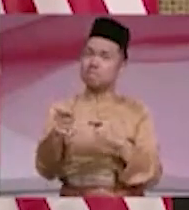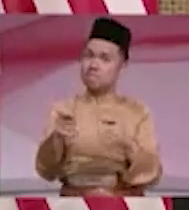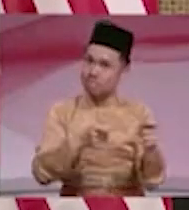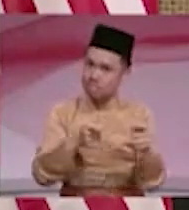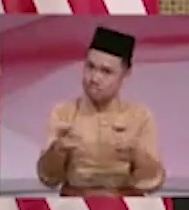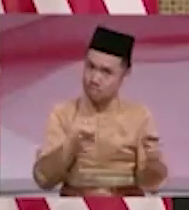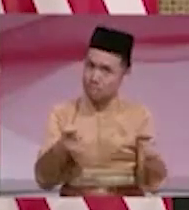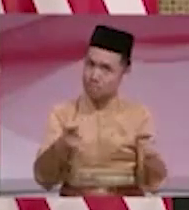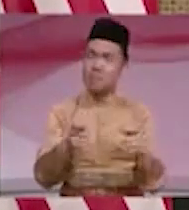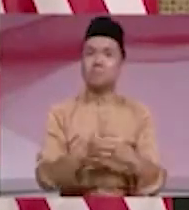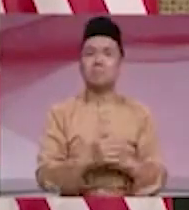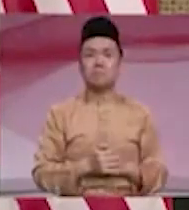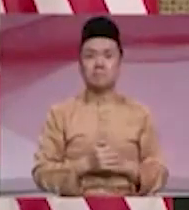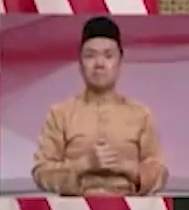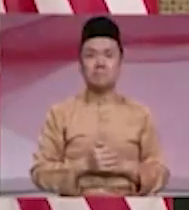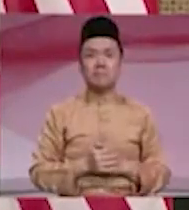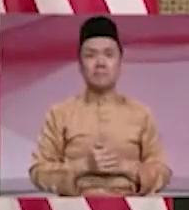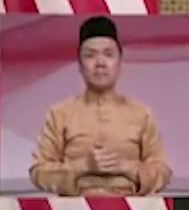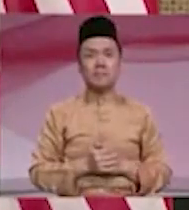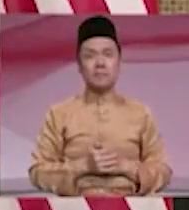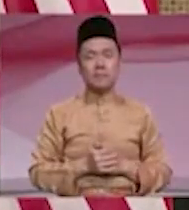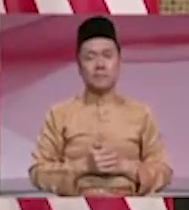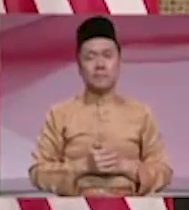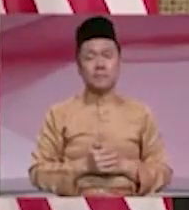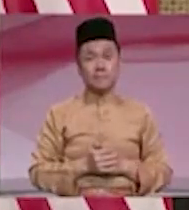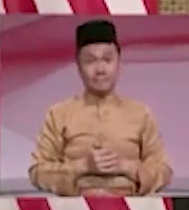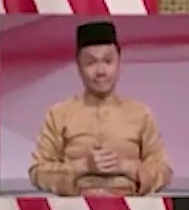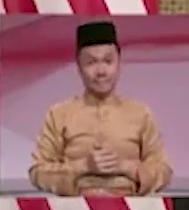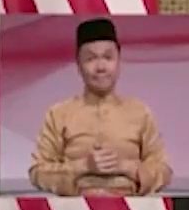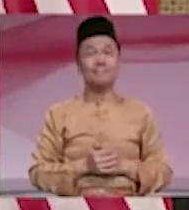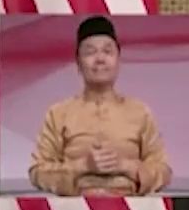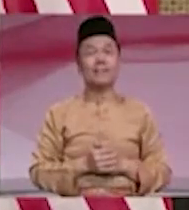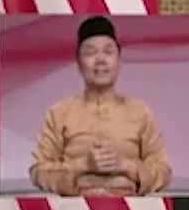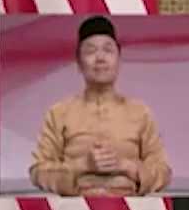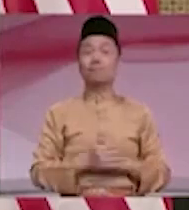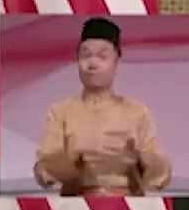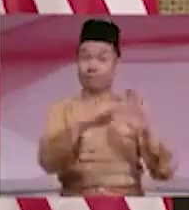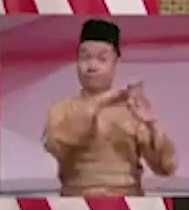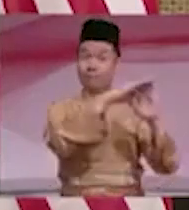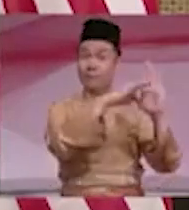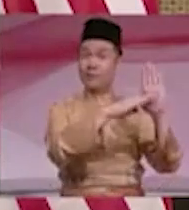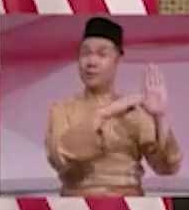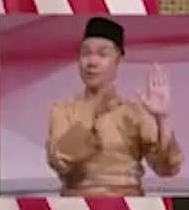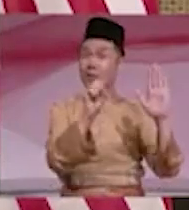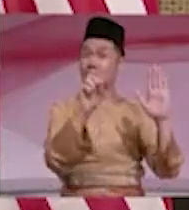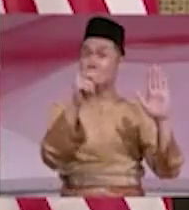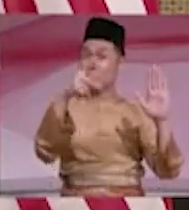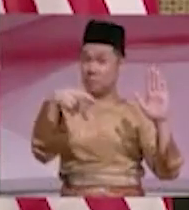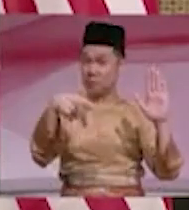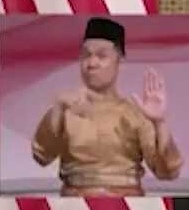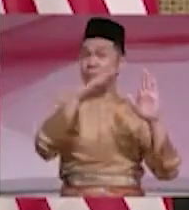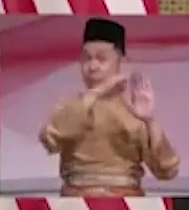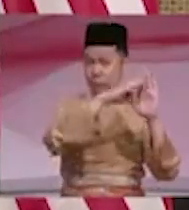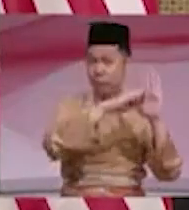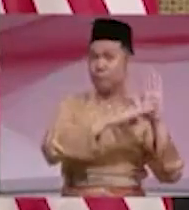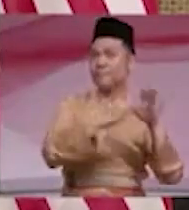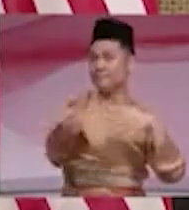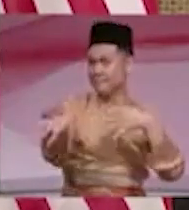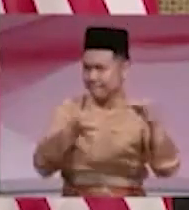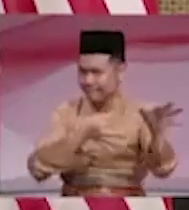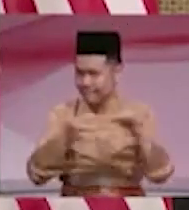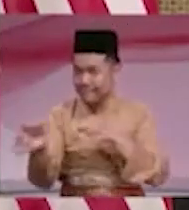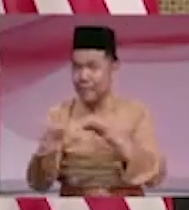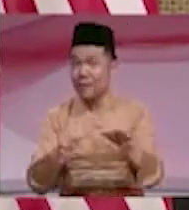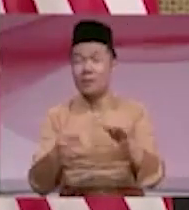supaya teratur Hai saya Sebutkan es opini secara agak terperinci sebagai peringatan